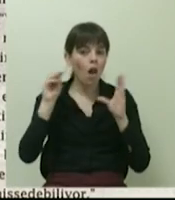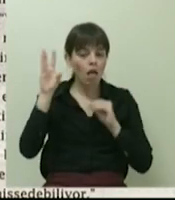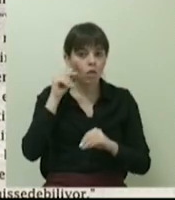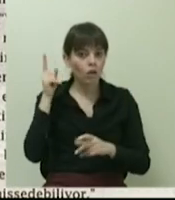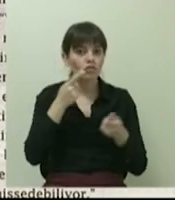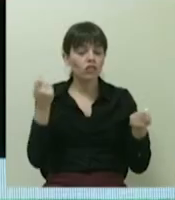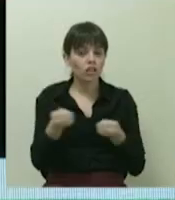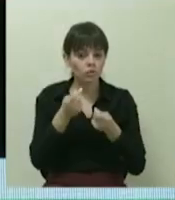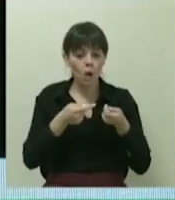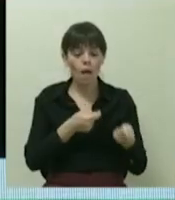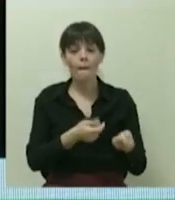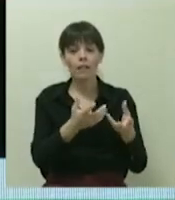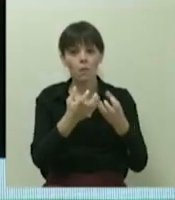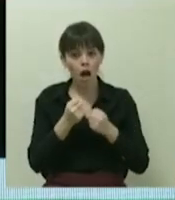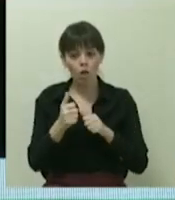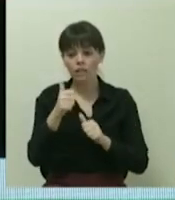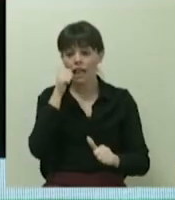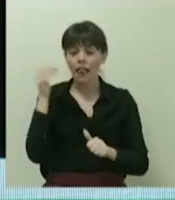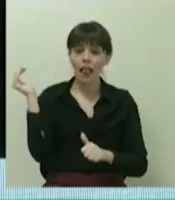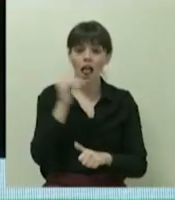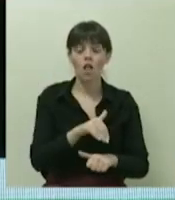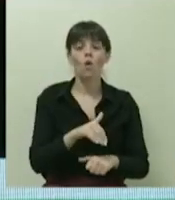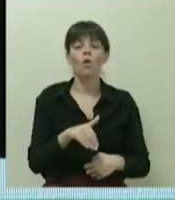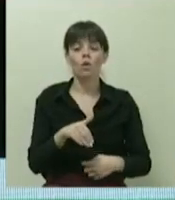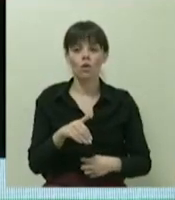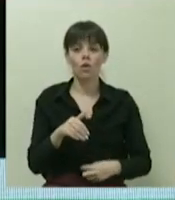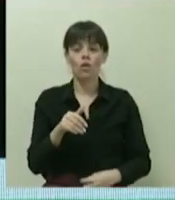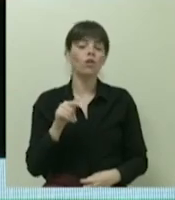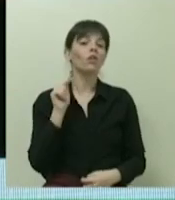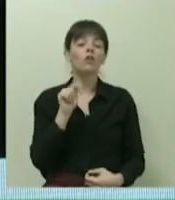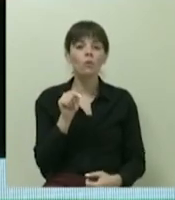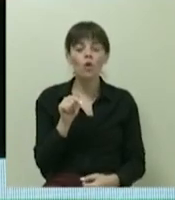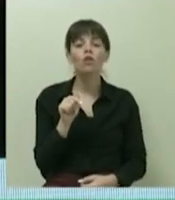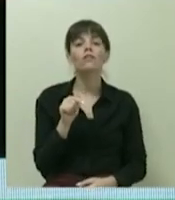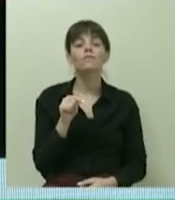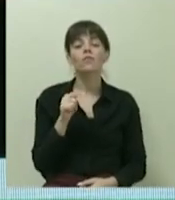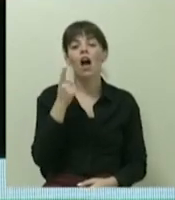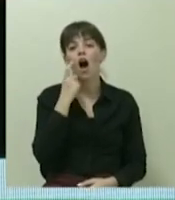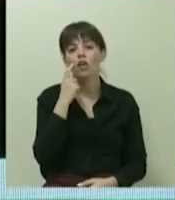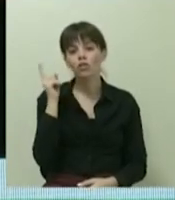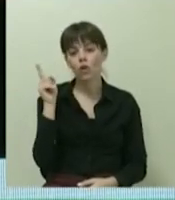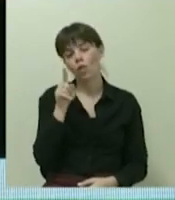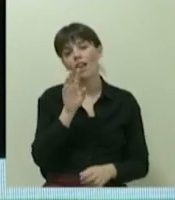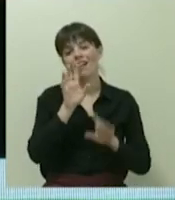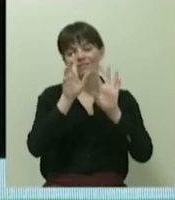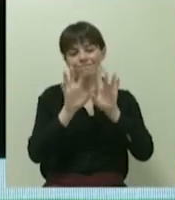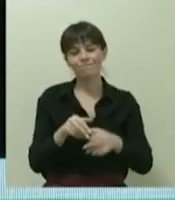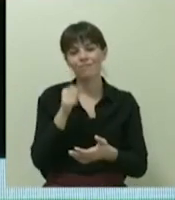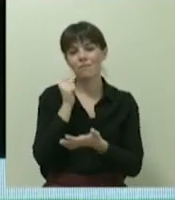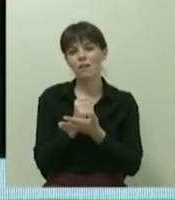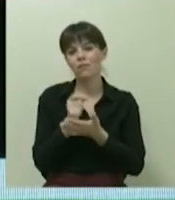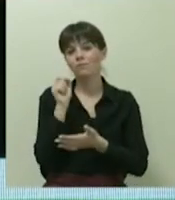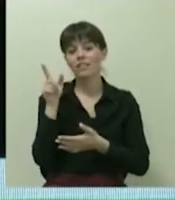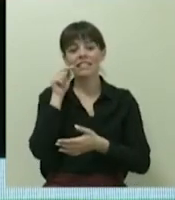öğreniyorlar, çalışıyorlar, eğitim alıyorlar ve geri dönüyorlar. Bu lafı da Atatürk onlara gönderdiği telgrafta diyor.